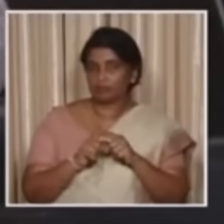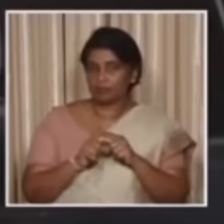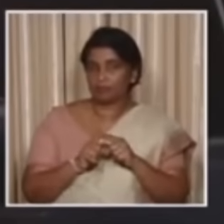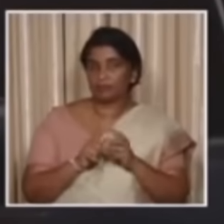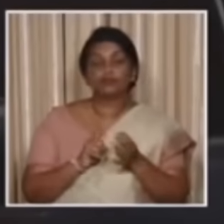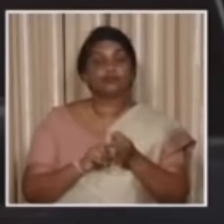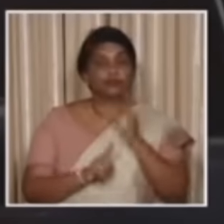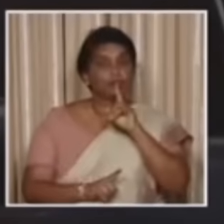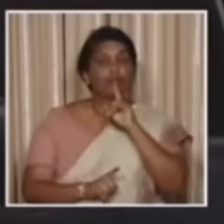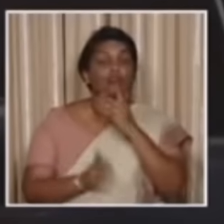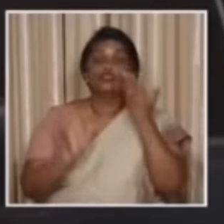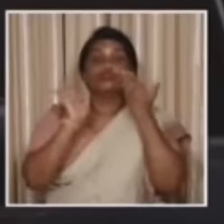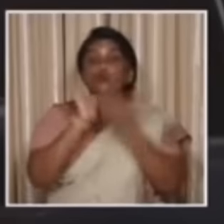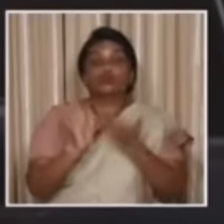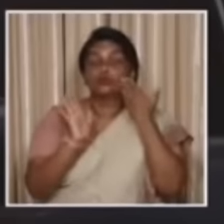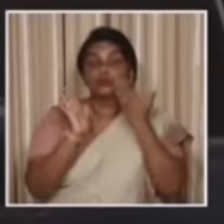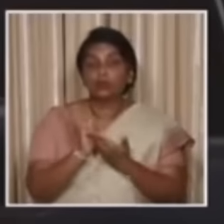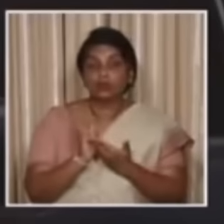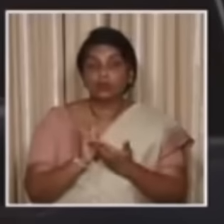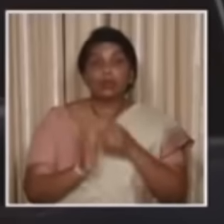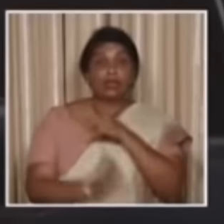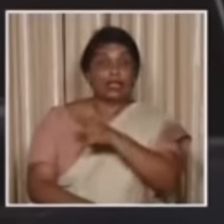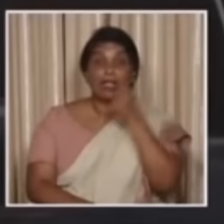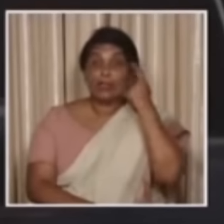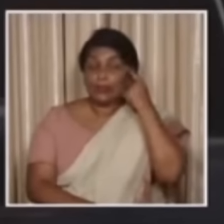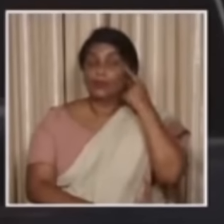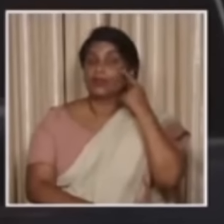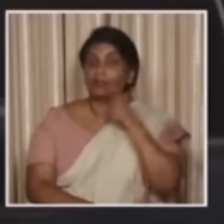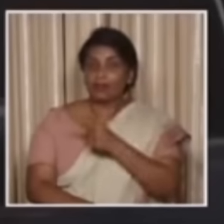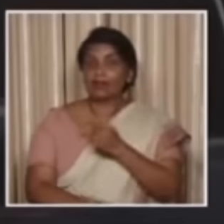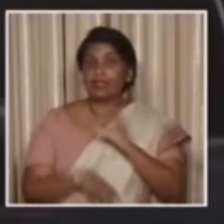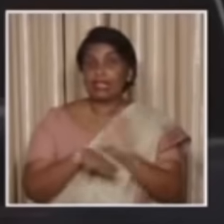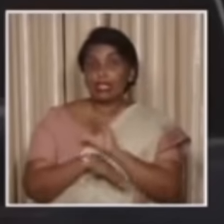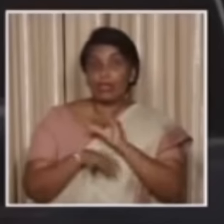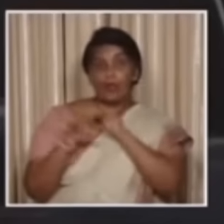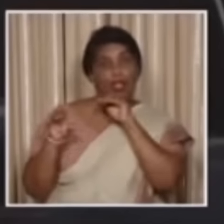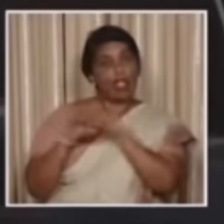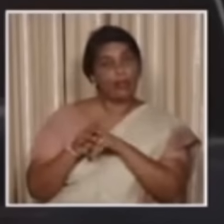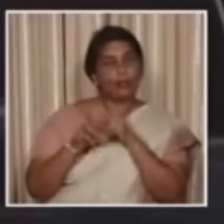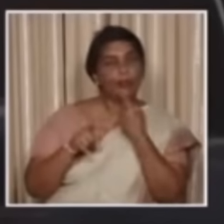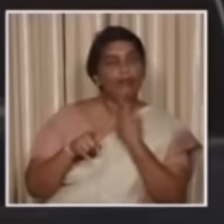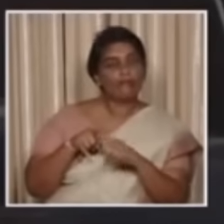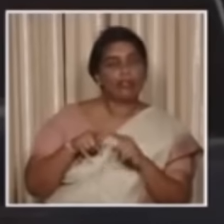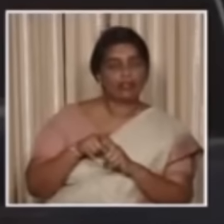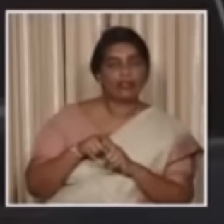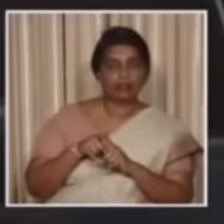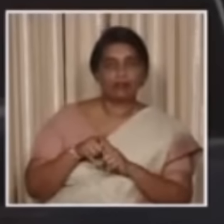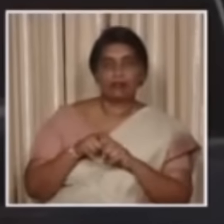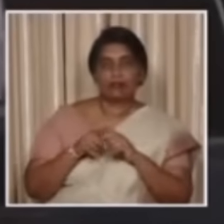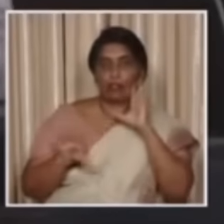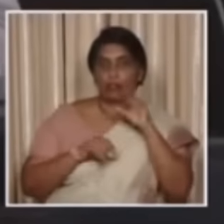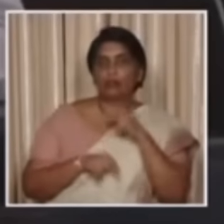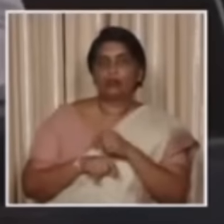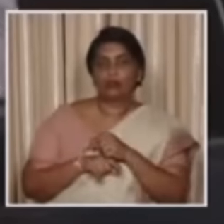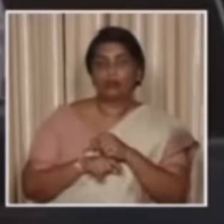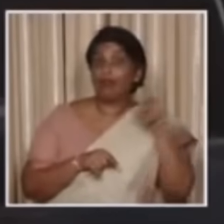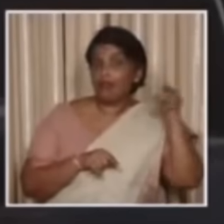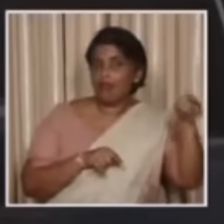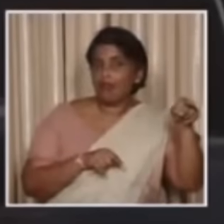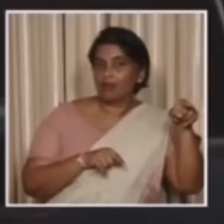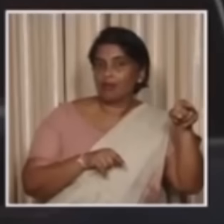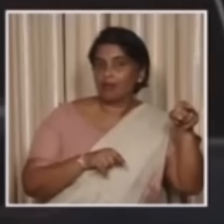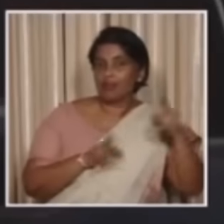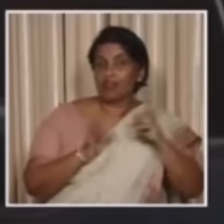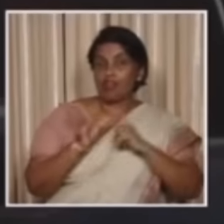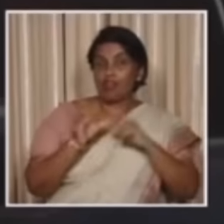सभापति रेहान उपकोल हितवे एगोलंगे कंप्यूटर अतुले वितर तोरतुर दीन के वितमय